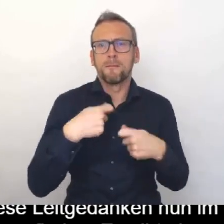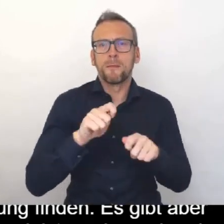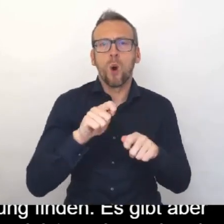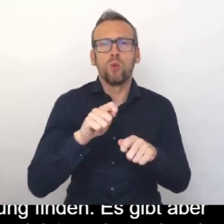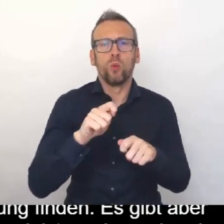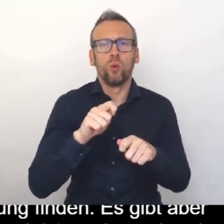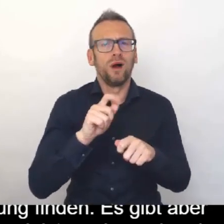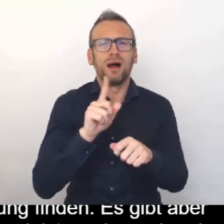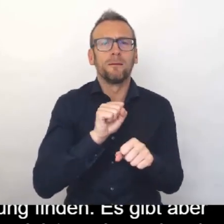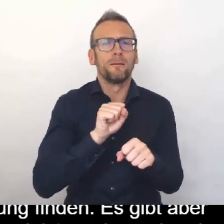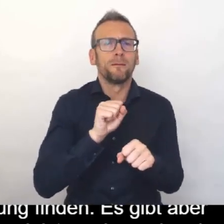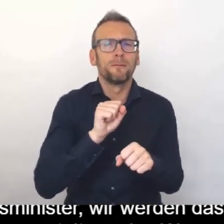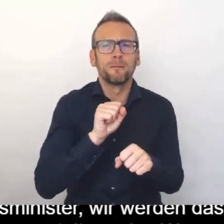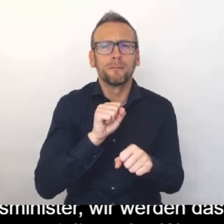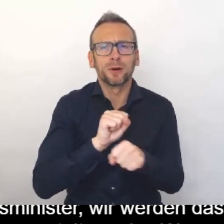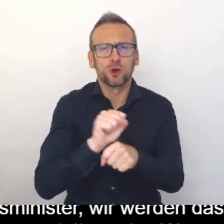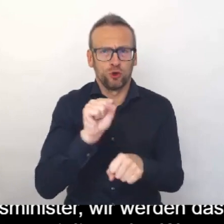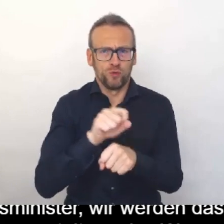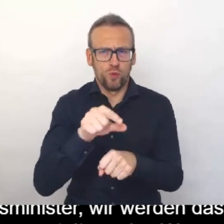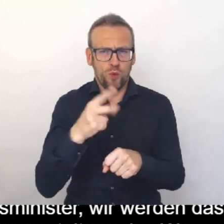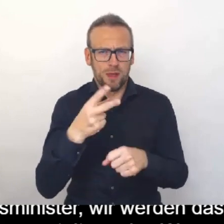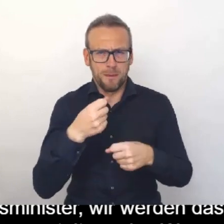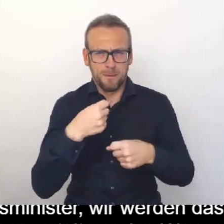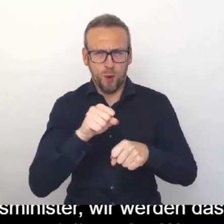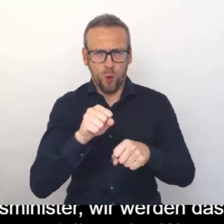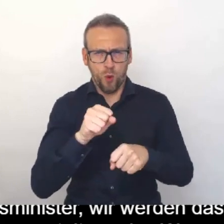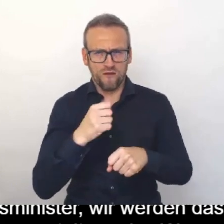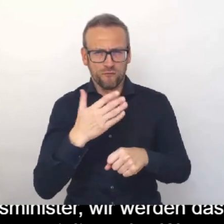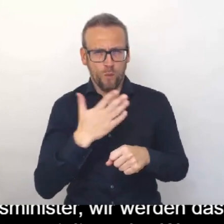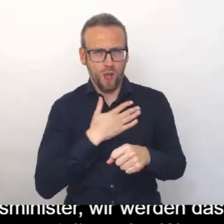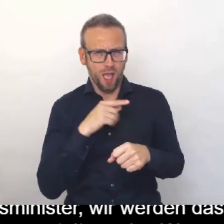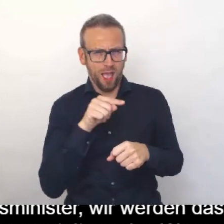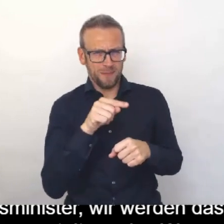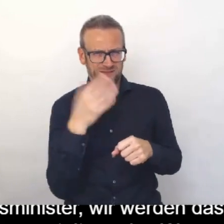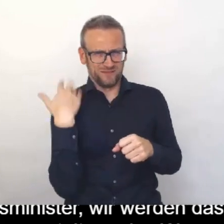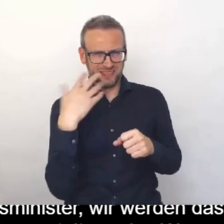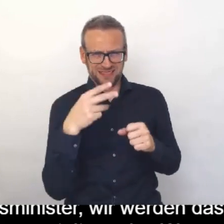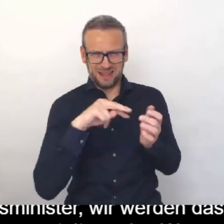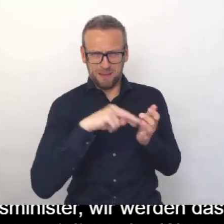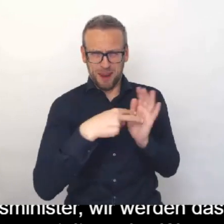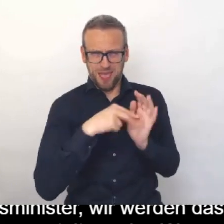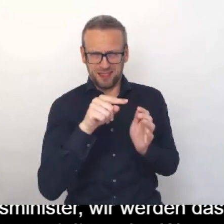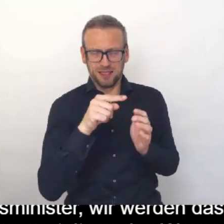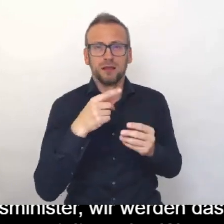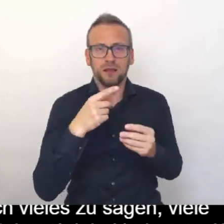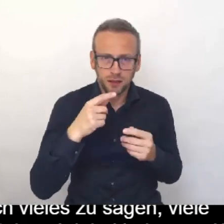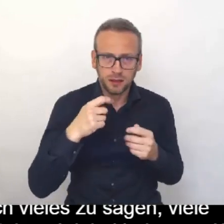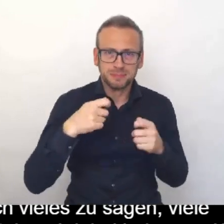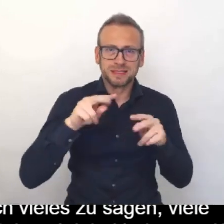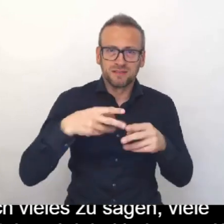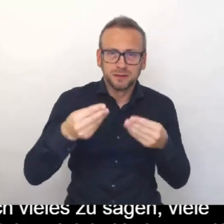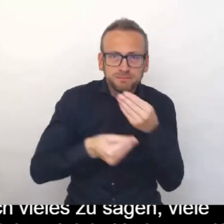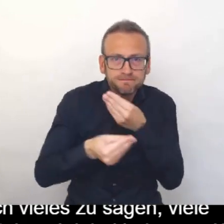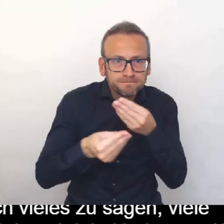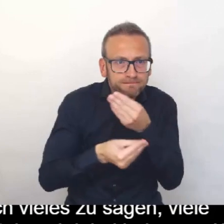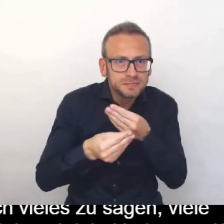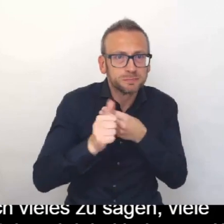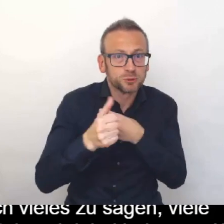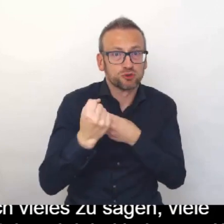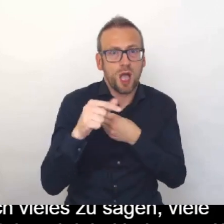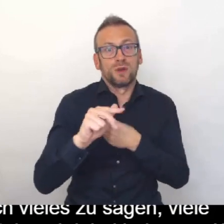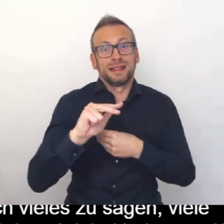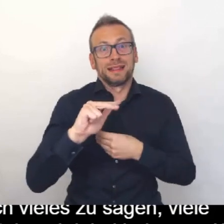Dank. Vielen Dank. Frau Professor Reitz, bitte. Ja, herzlichen Dank. Sehr geehrter Herr